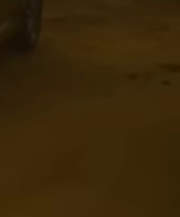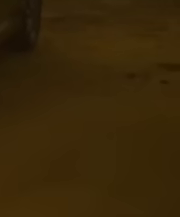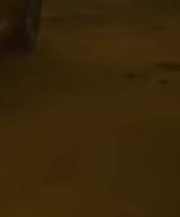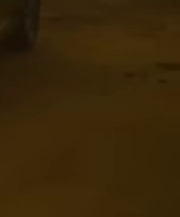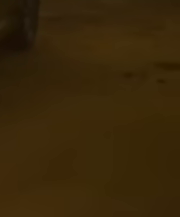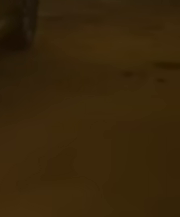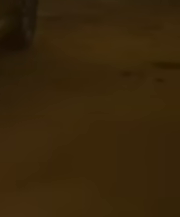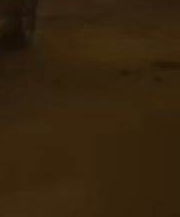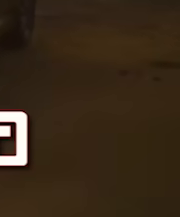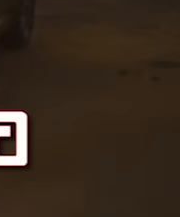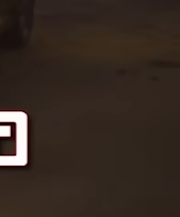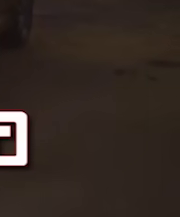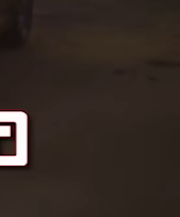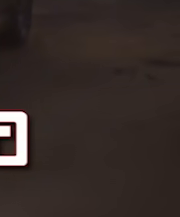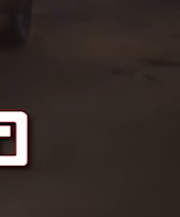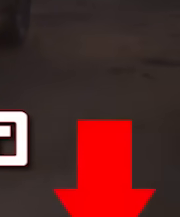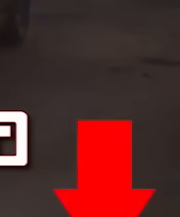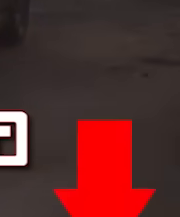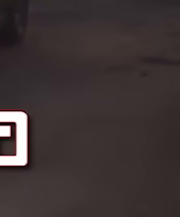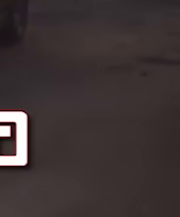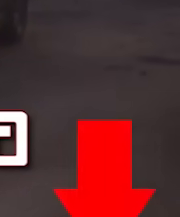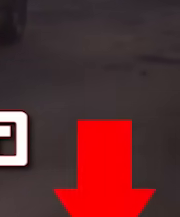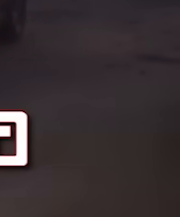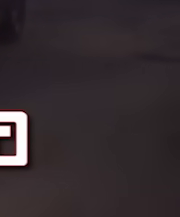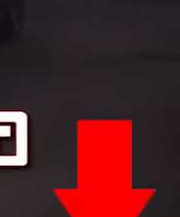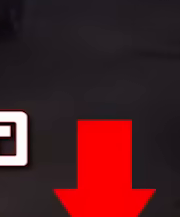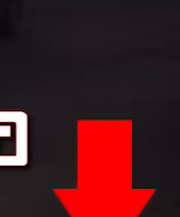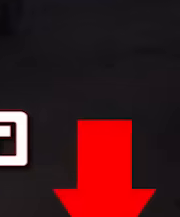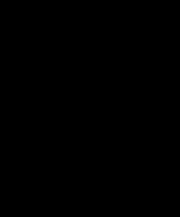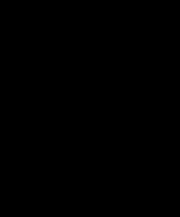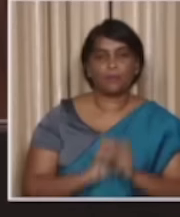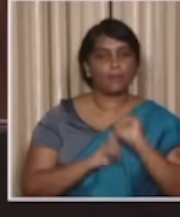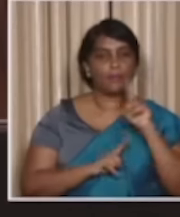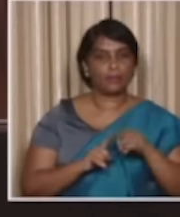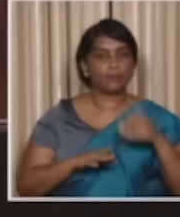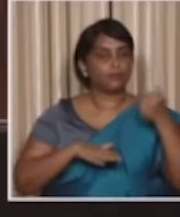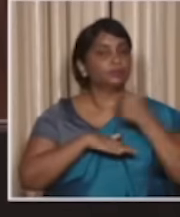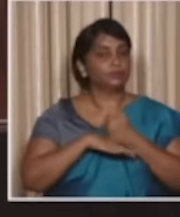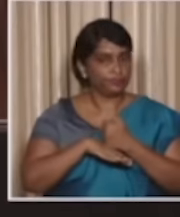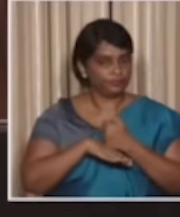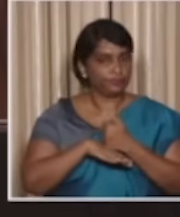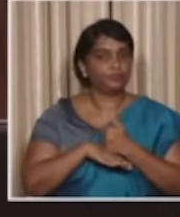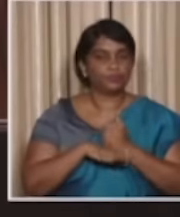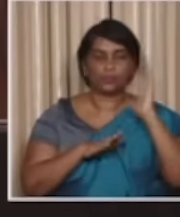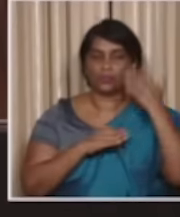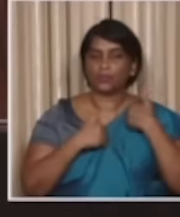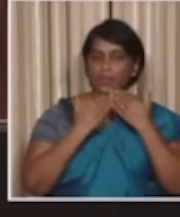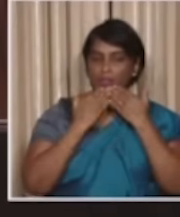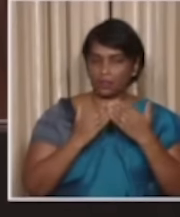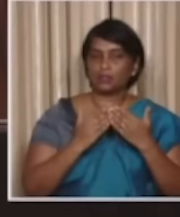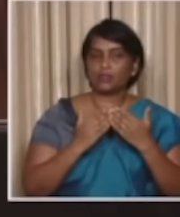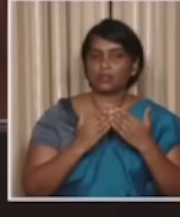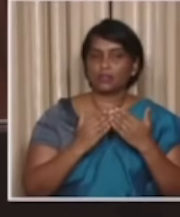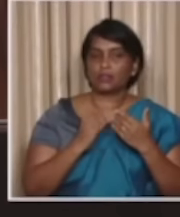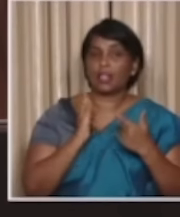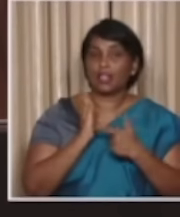ඒ කාර්කේ බැටරි ප්‍රශ්නට ලයිෆ් ටයිම් විසඳුමකට පාද ඩිස්ක්‍රිප්ෂ එක බලන්න. ලාසන හැටත් විශේ සිස්තුතියත් අරස රනාරත්න